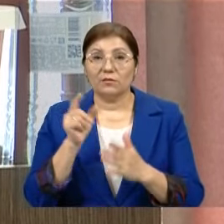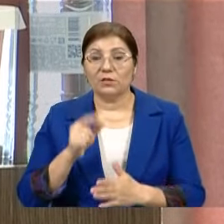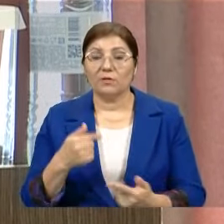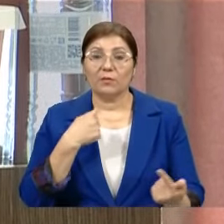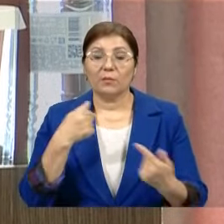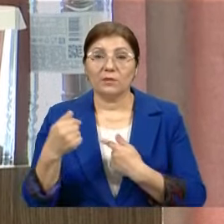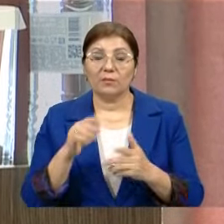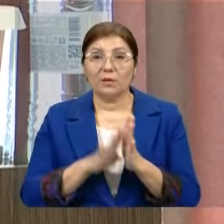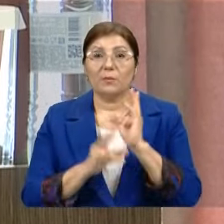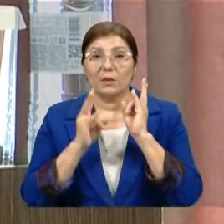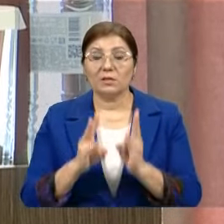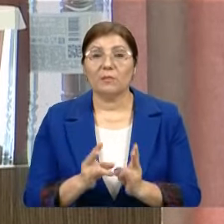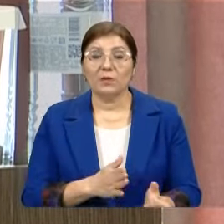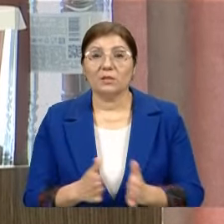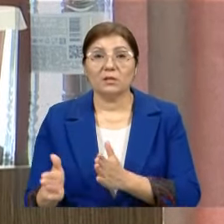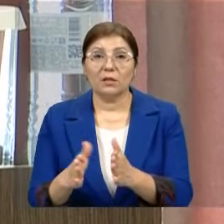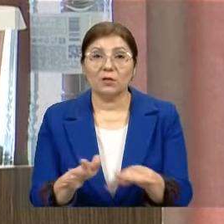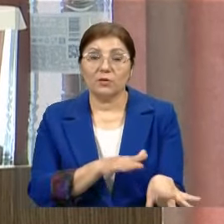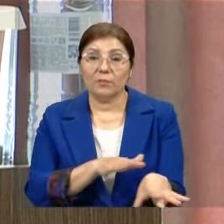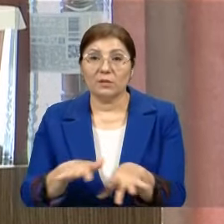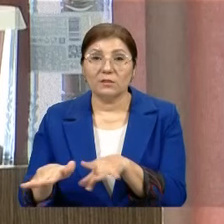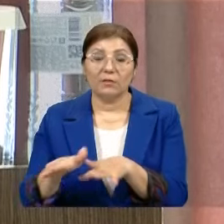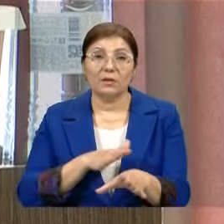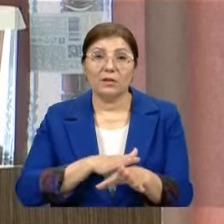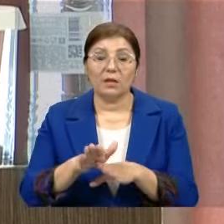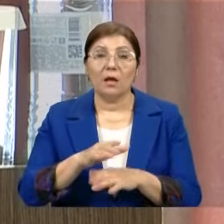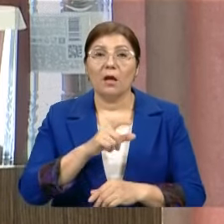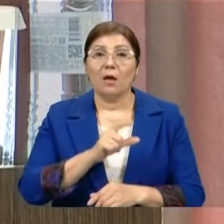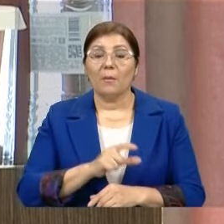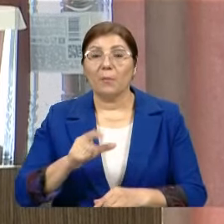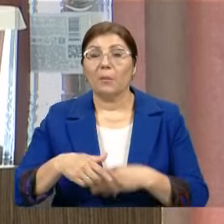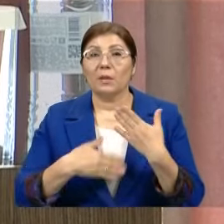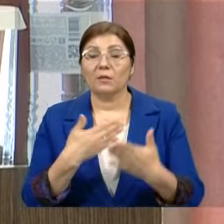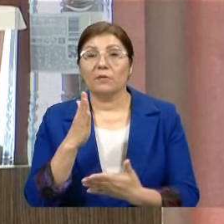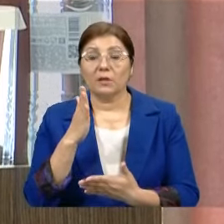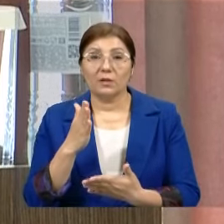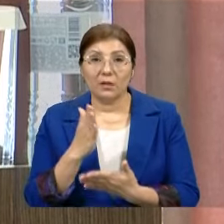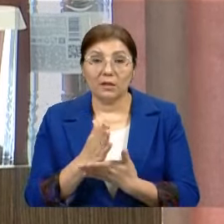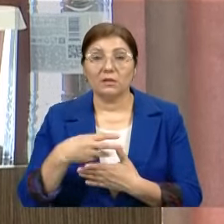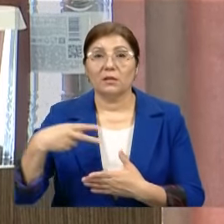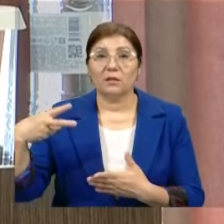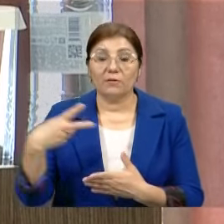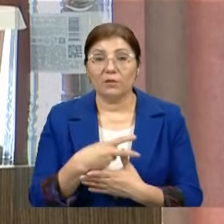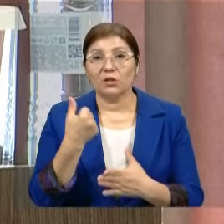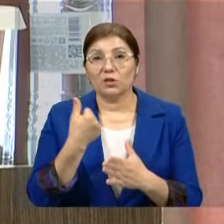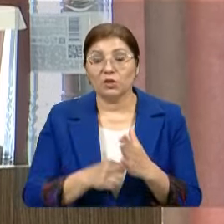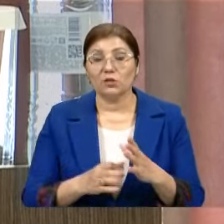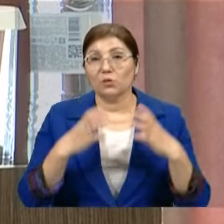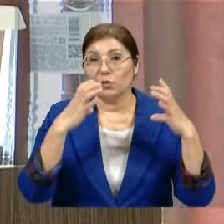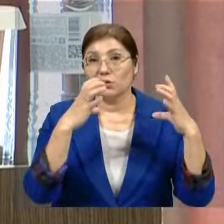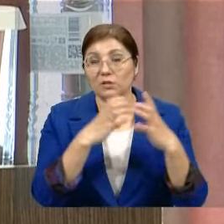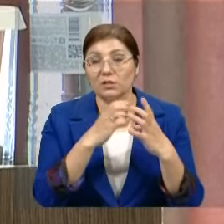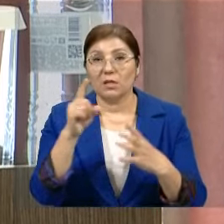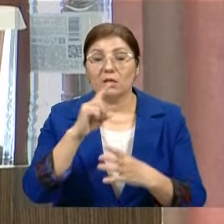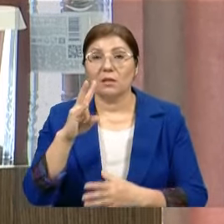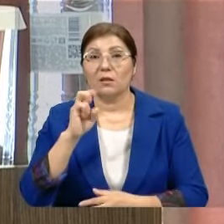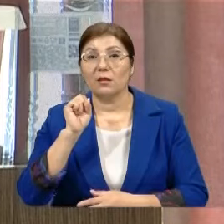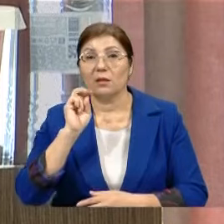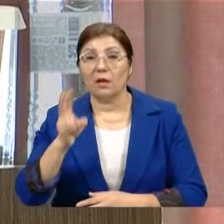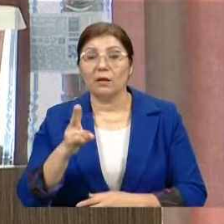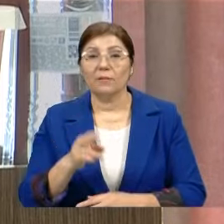Для безопасности дорожного движения и обеспечения безопасности пешеходов установят 2600 знаков и 20 спроектируемых дорожных